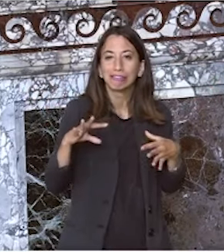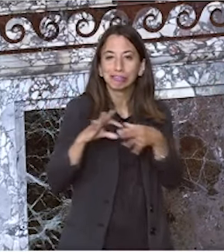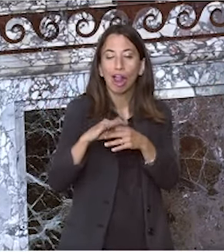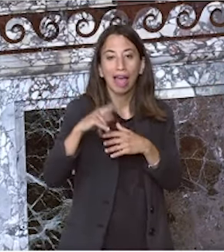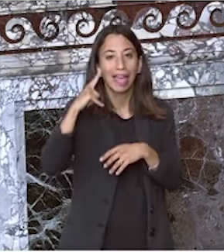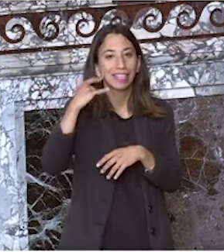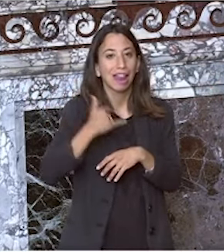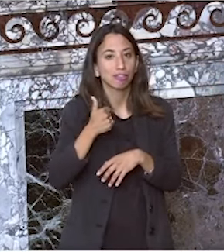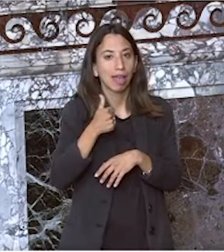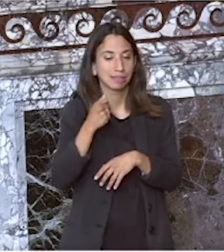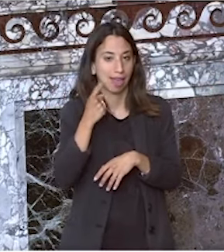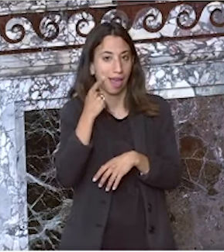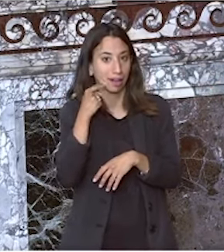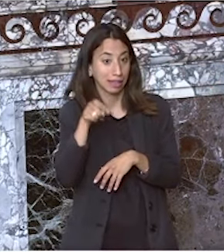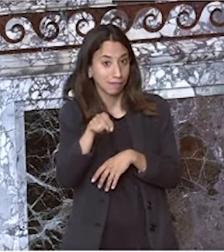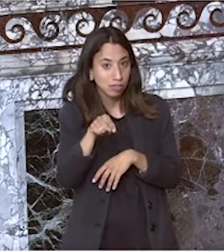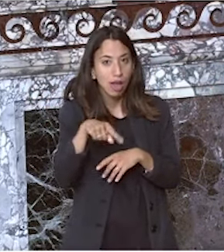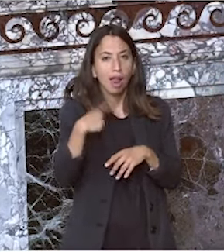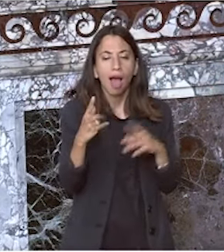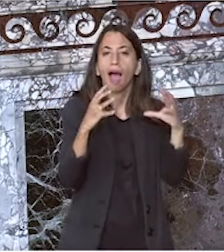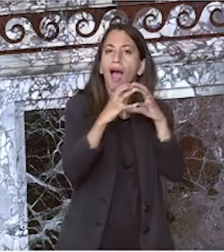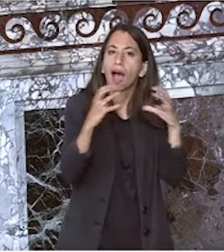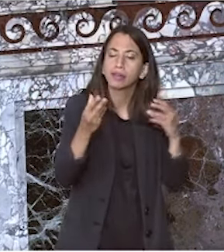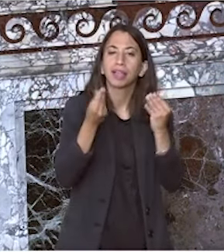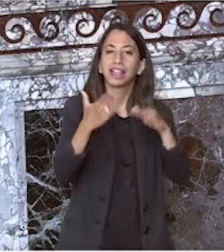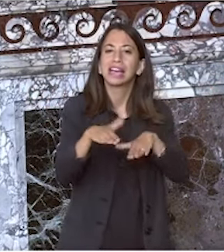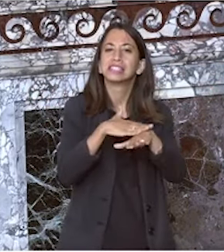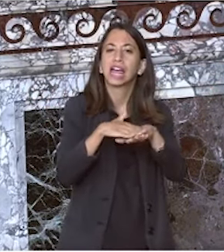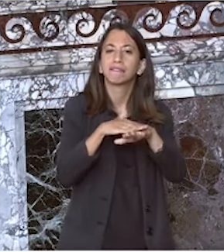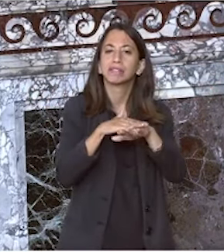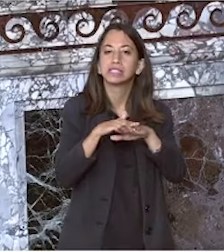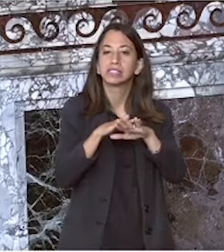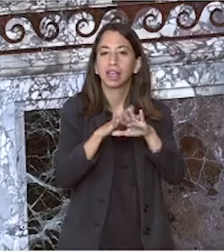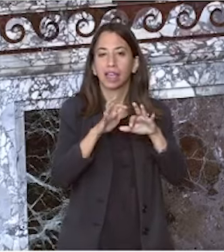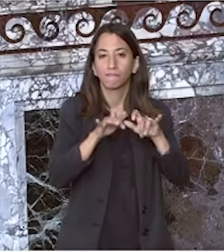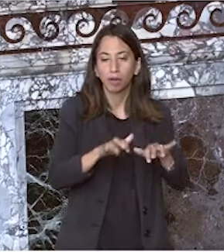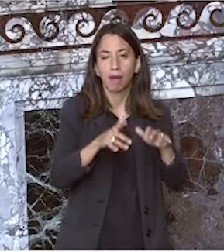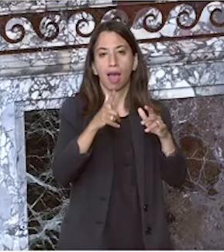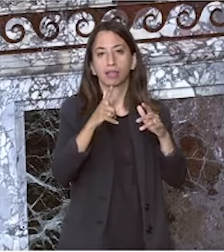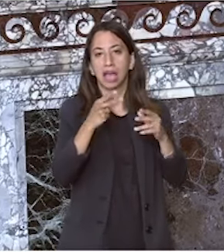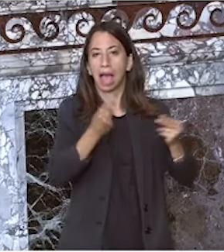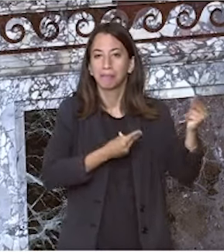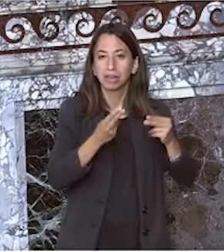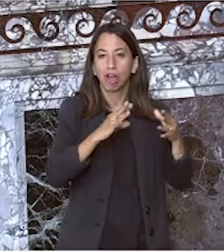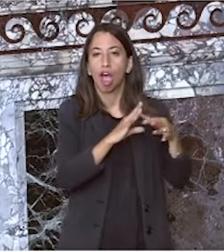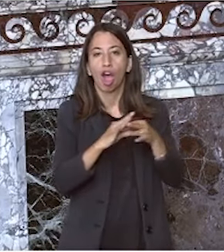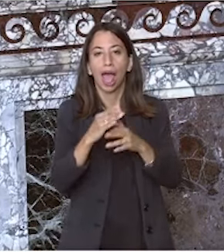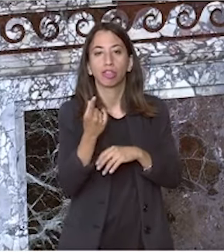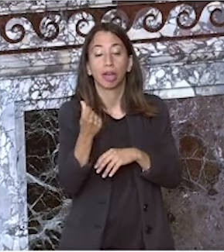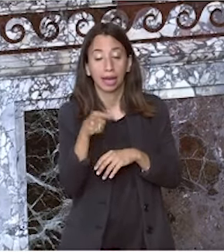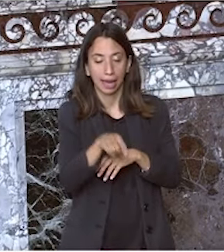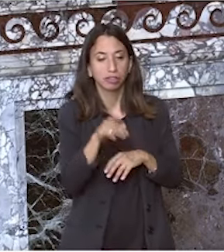sull'intelligenza artificiale, ma anche delle società che forniscono servizi informativi, amministrativi o legati al